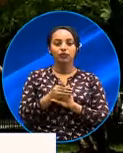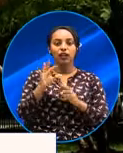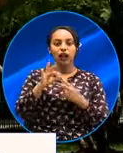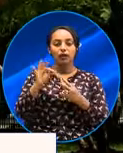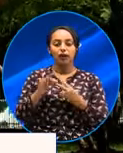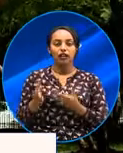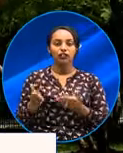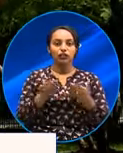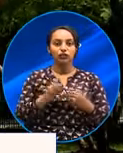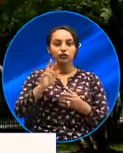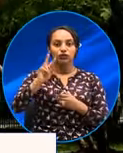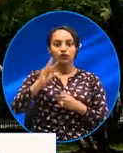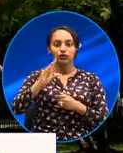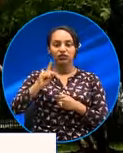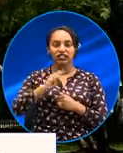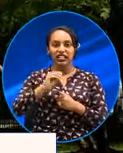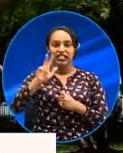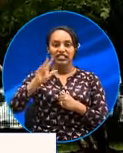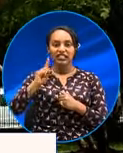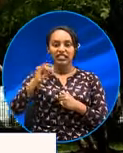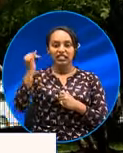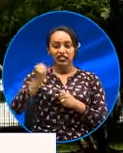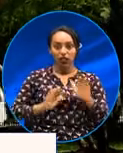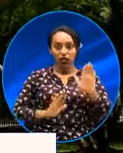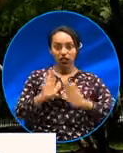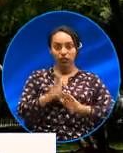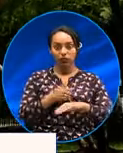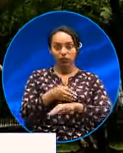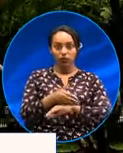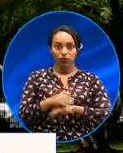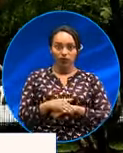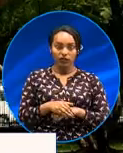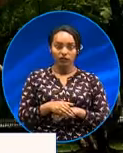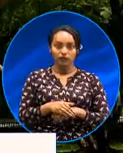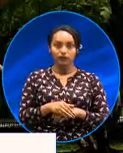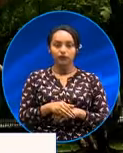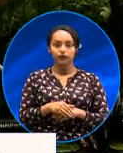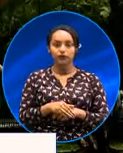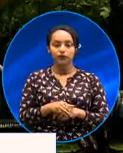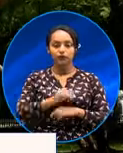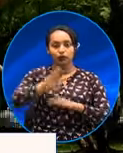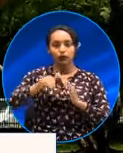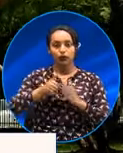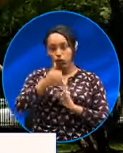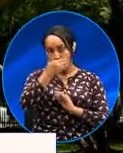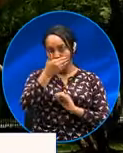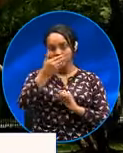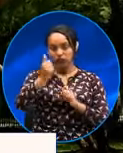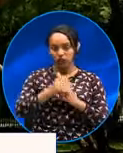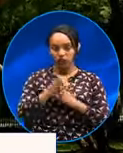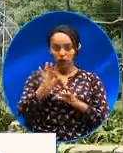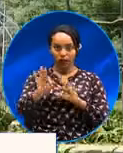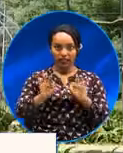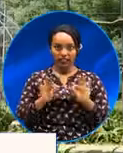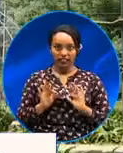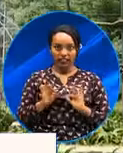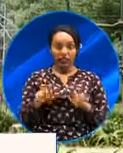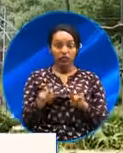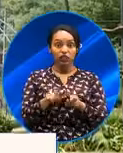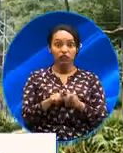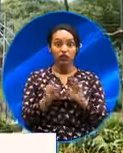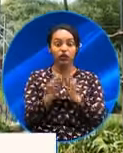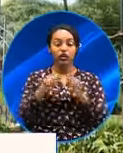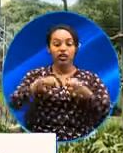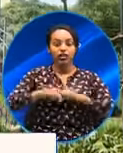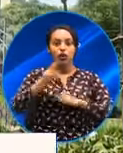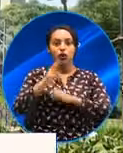በአማራጭ የቀረቡ 2D እና 3D ዲዛይኖች ከተገመገሙ በኋላ ከሁሉም የተሻለውን መረጥን። በተመሳሳይ